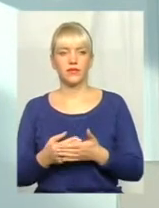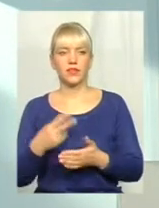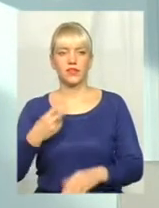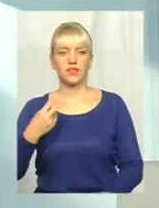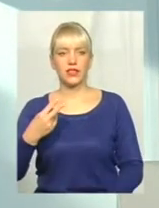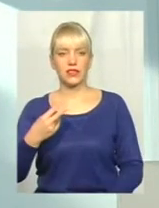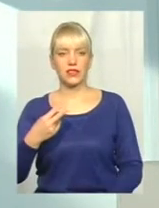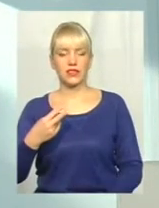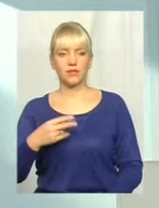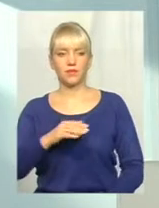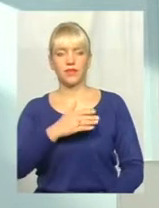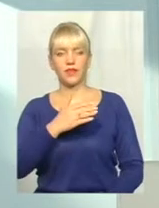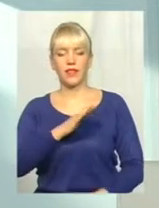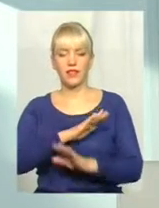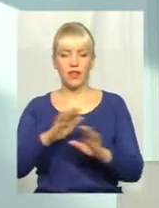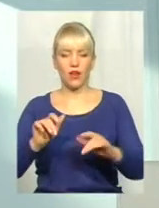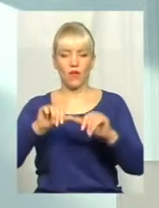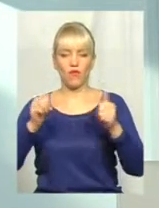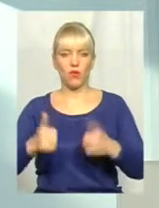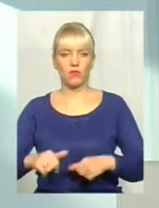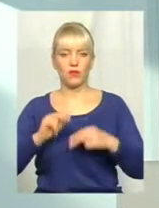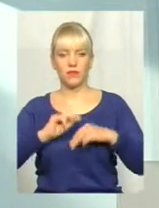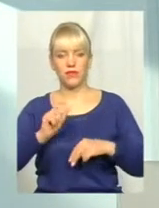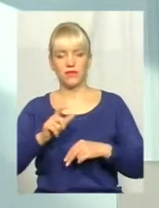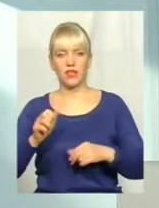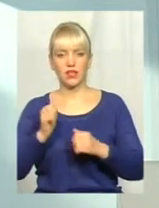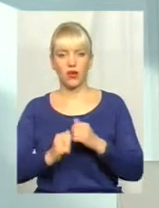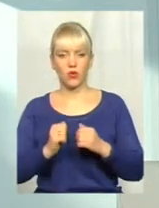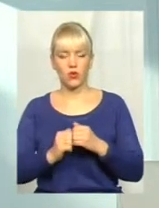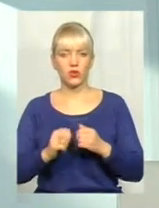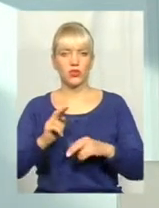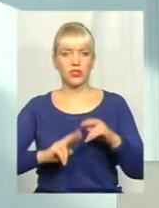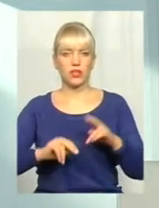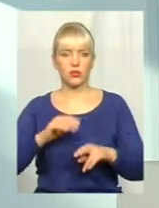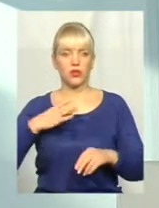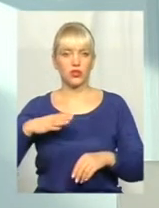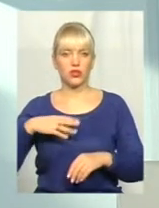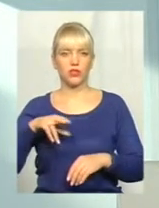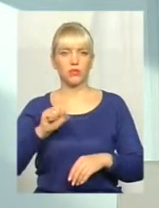20 неоформлених працівників. На кожного забудовника очікує по